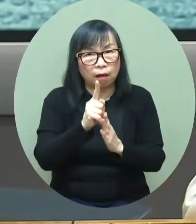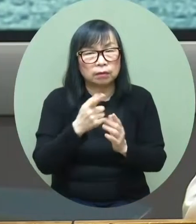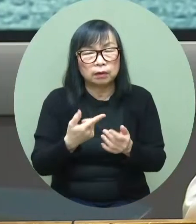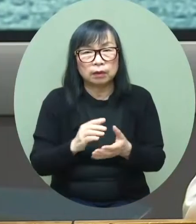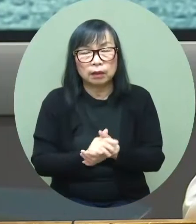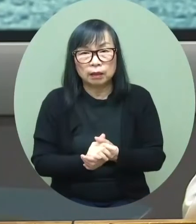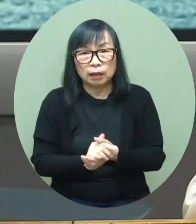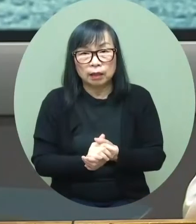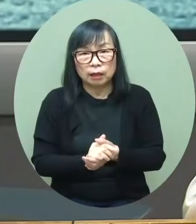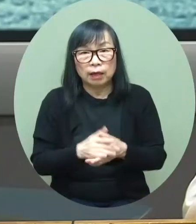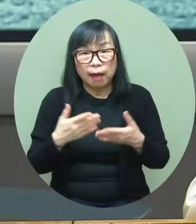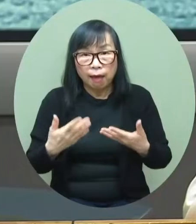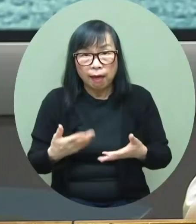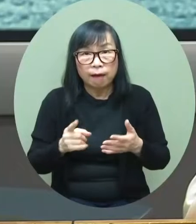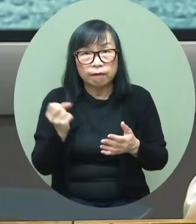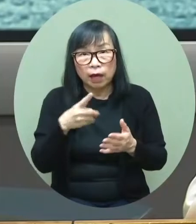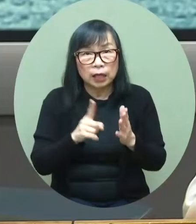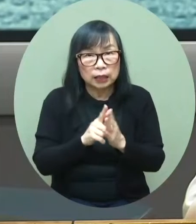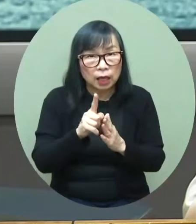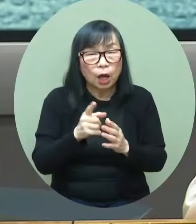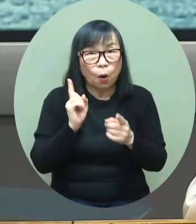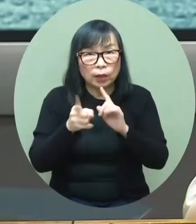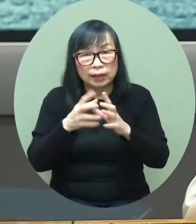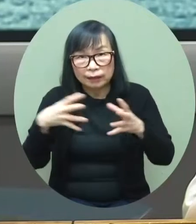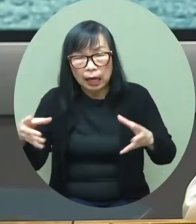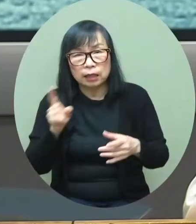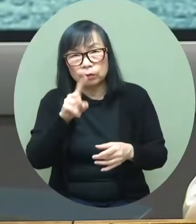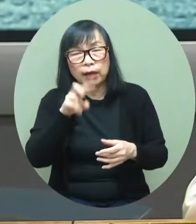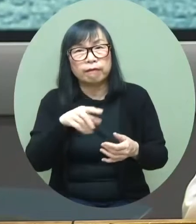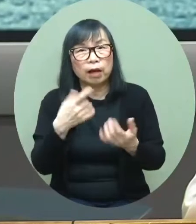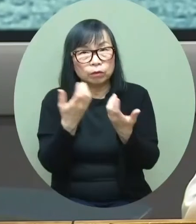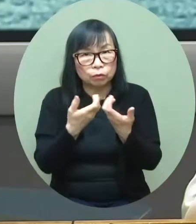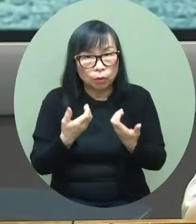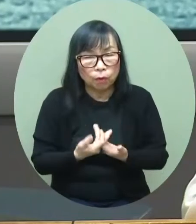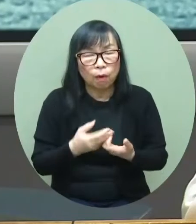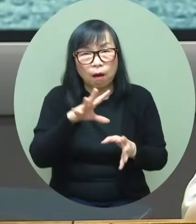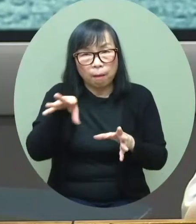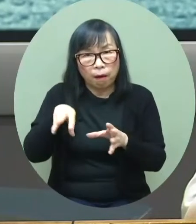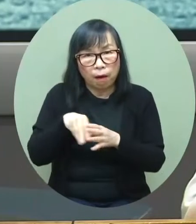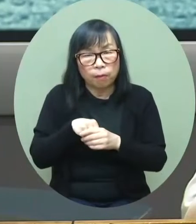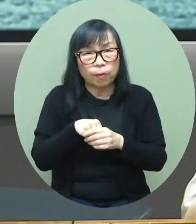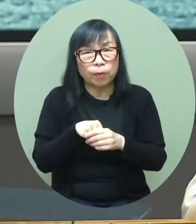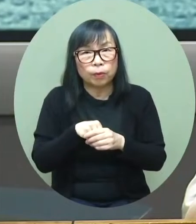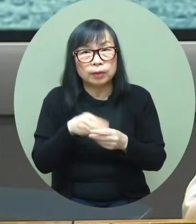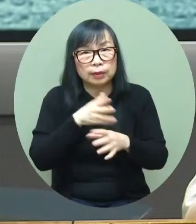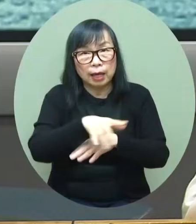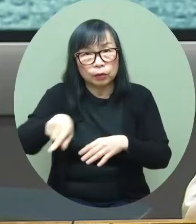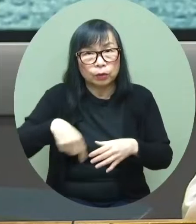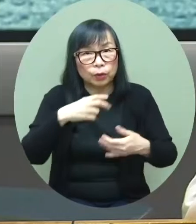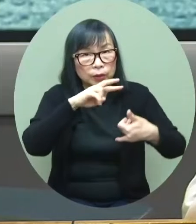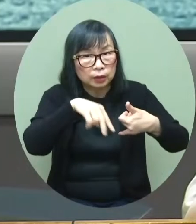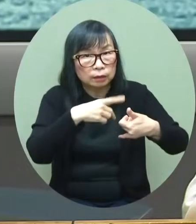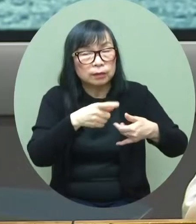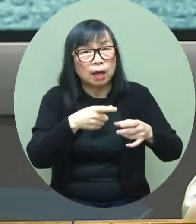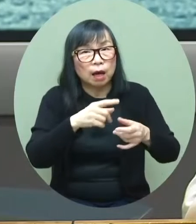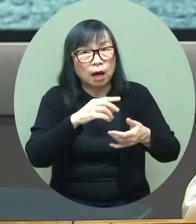個大幅的反彈、輕微的反彈，呢啲都要看可能很多個指標啦，即係包括咗即係喺社區檢測的陽性個